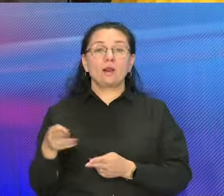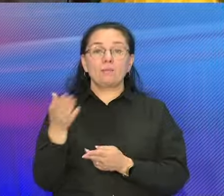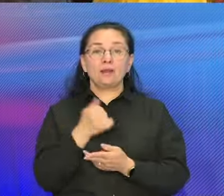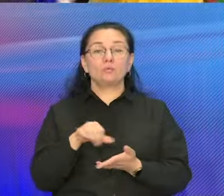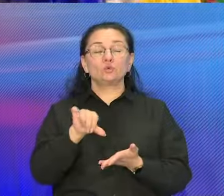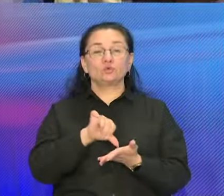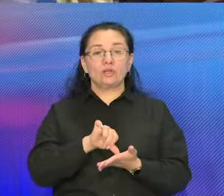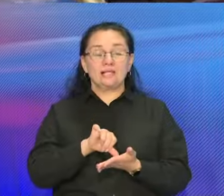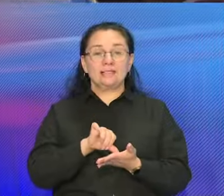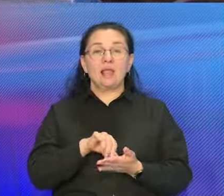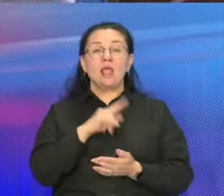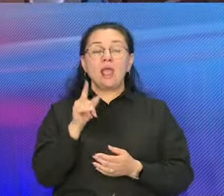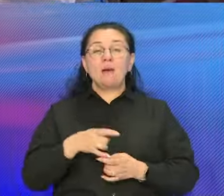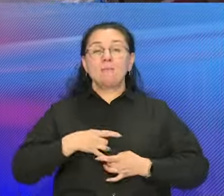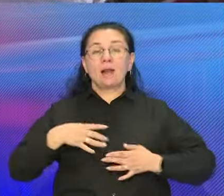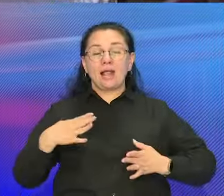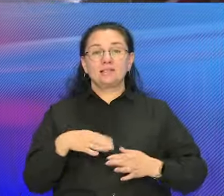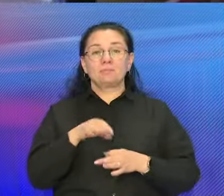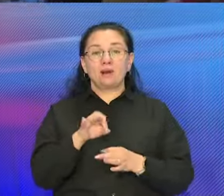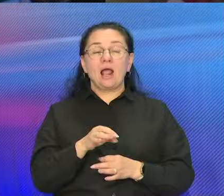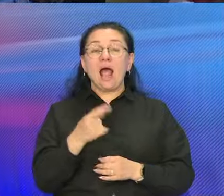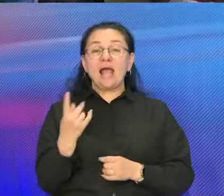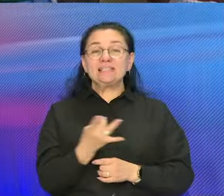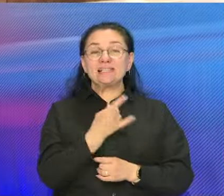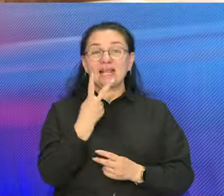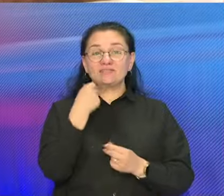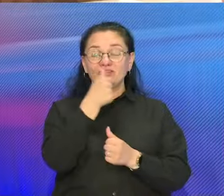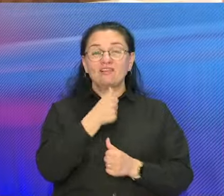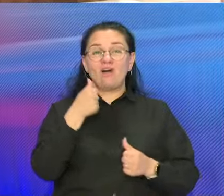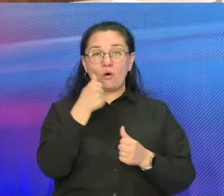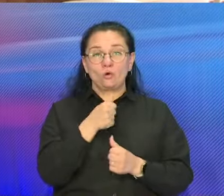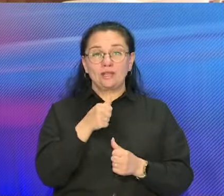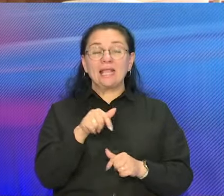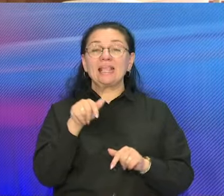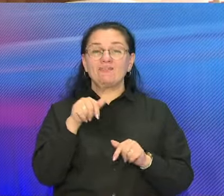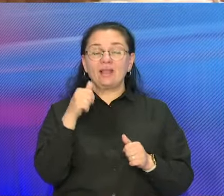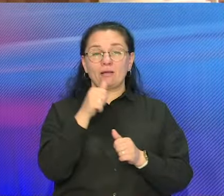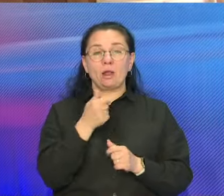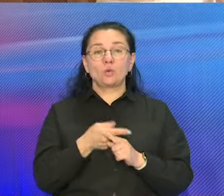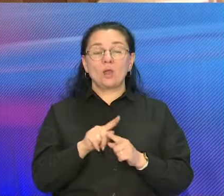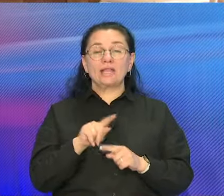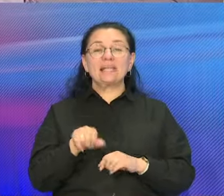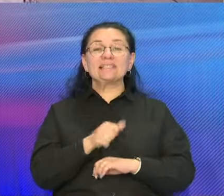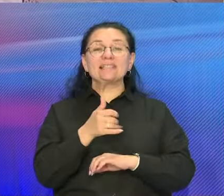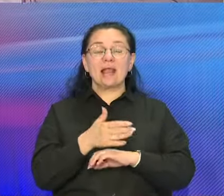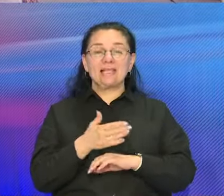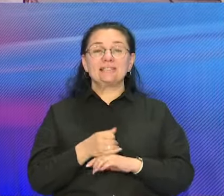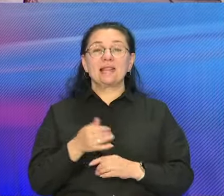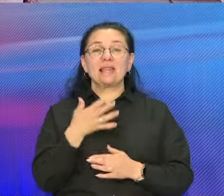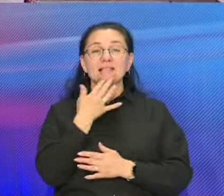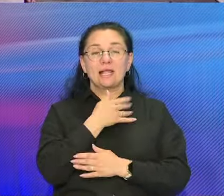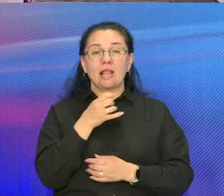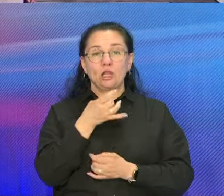Нагадаем, свято проходить раз на два годы, и сиулита город над Ньоманом Станет столицей национальностей уже у 14